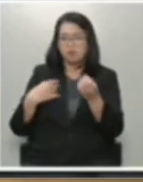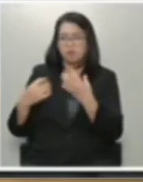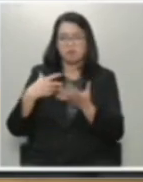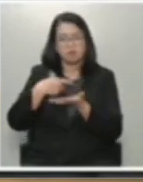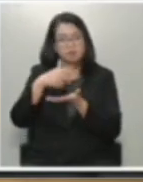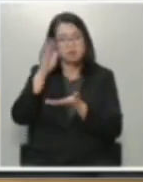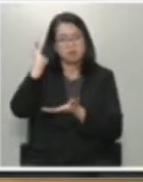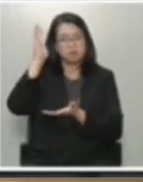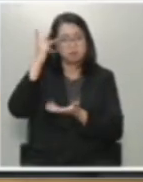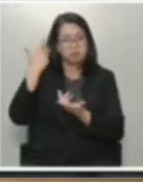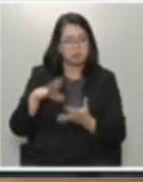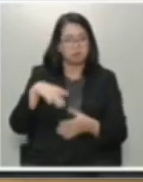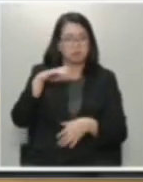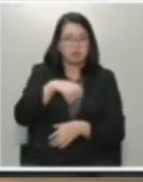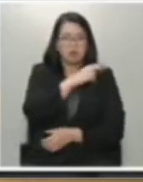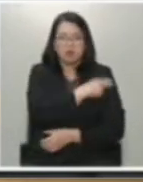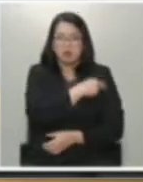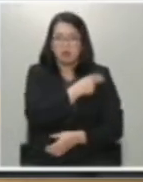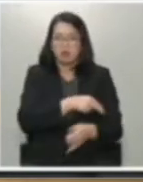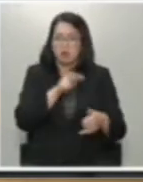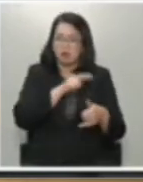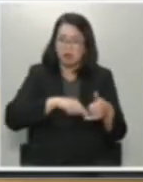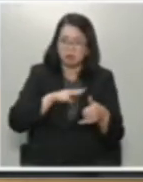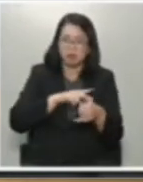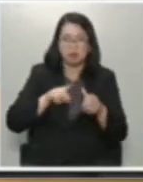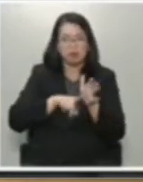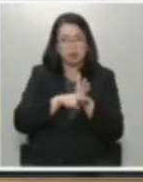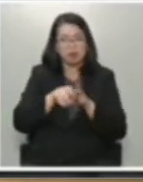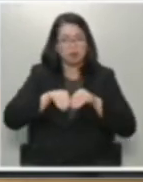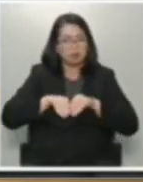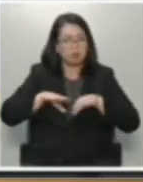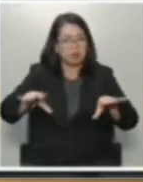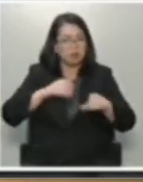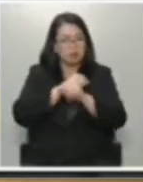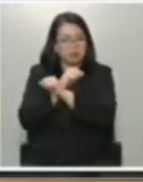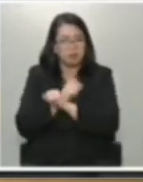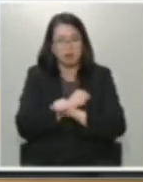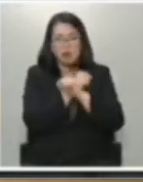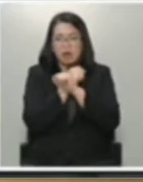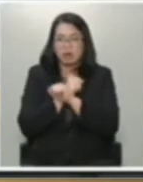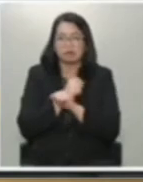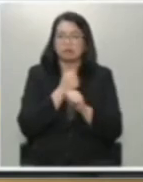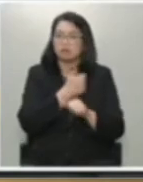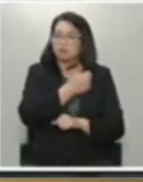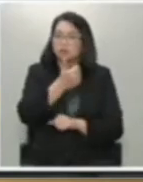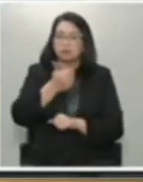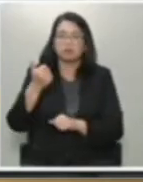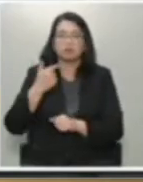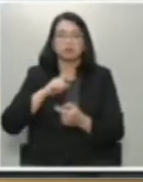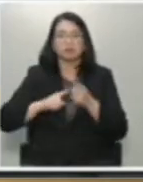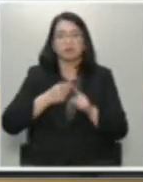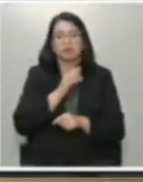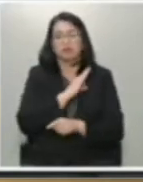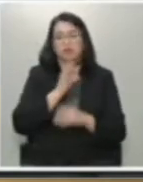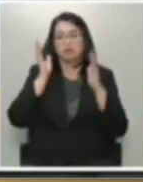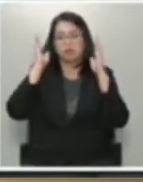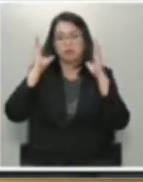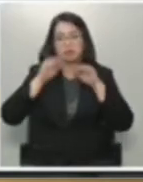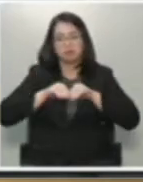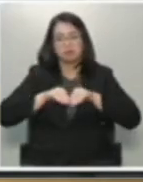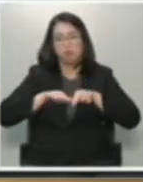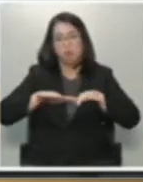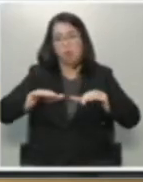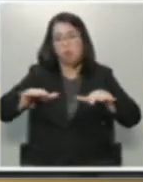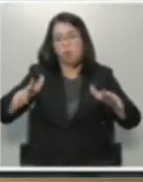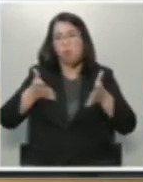เรื่องของสถานการณ์การรักษาการระบาดการป้องกันหรืออื่นๆเนี่ยนะครับเพื่อนสมาชิกได้อภิปรายได้อย่างกว้างขว